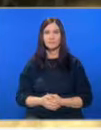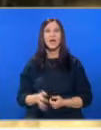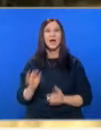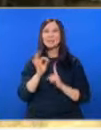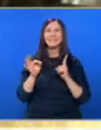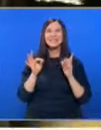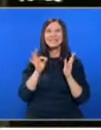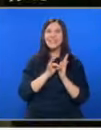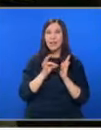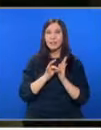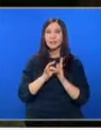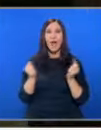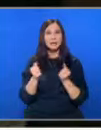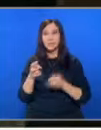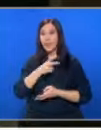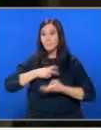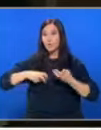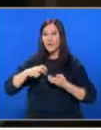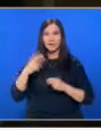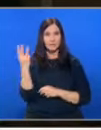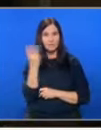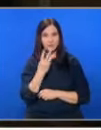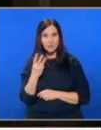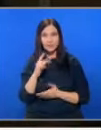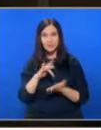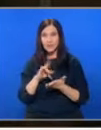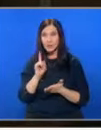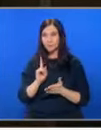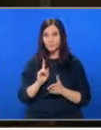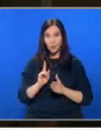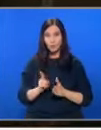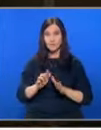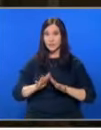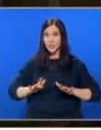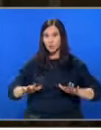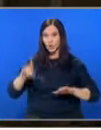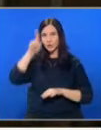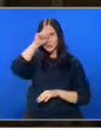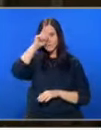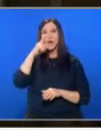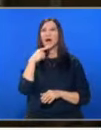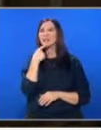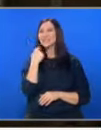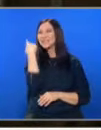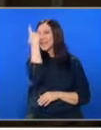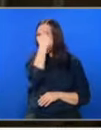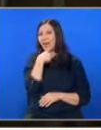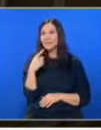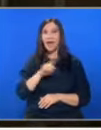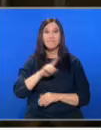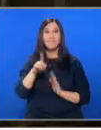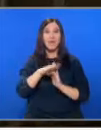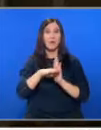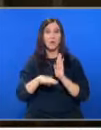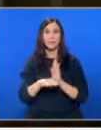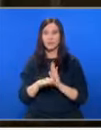Целта на акцията е проверка на трите центъра, които са на територията на София, за лица, които са